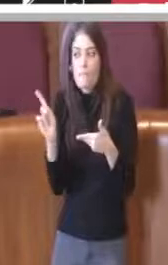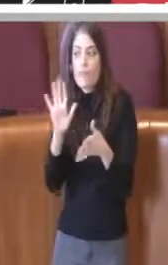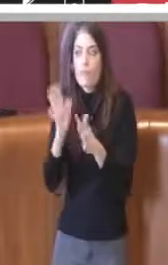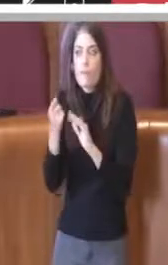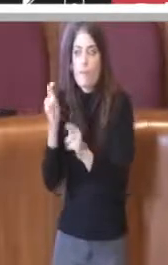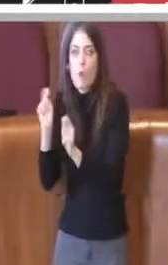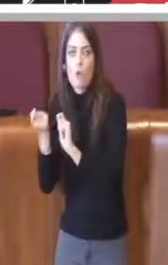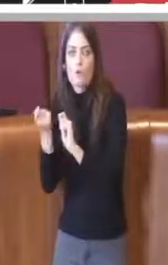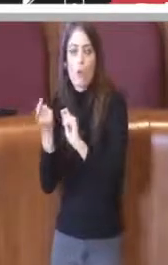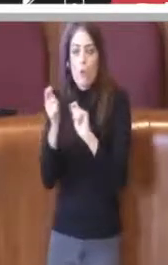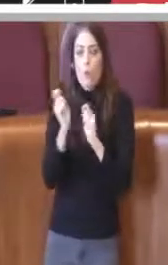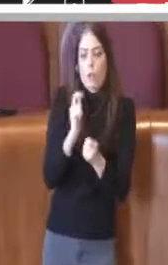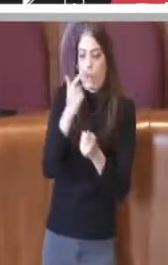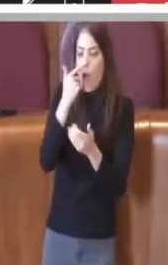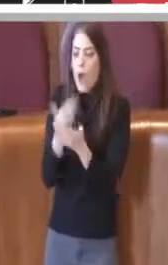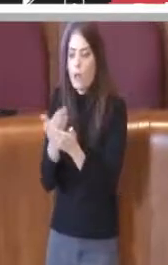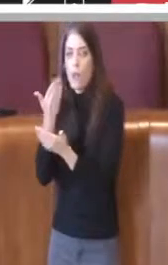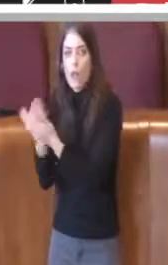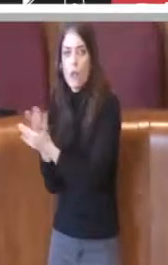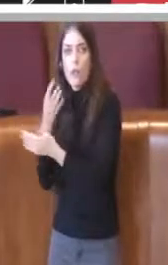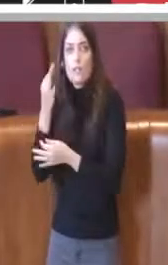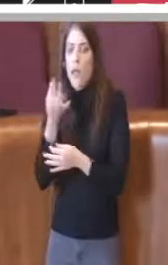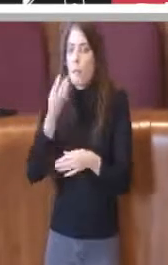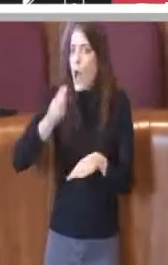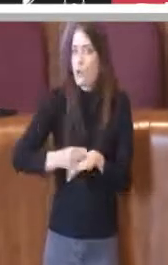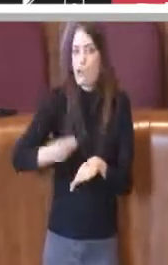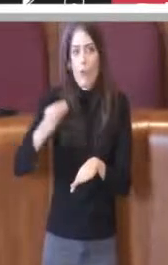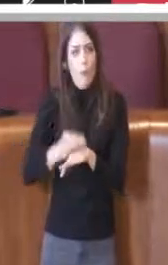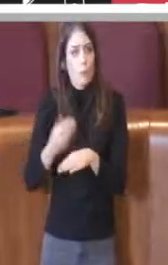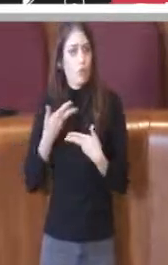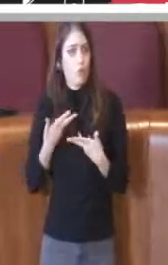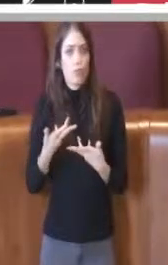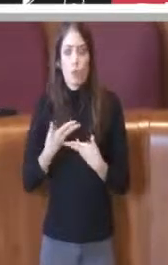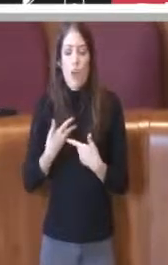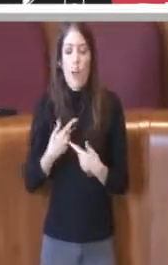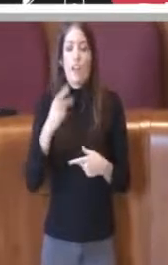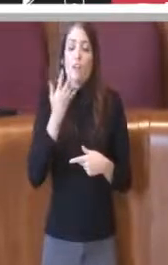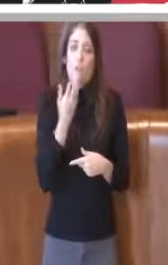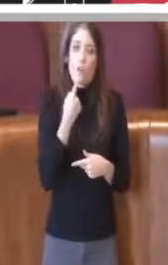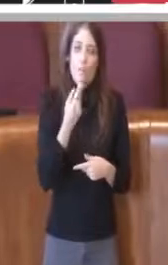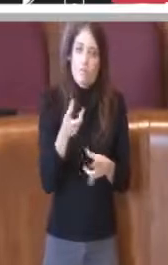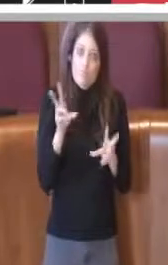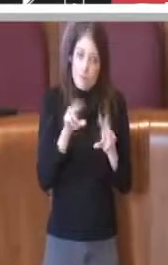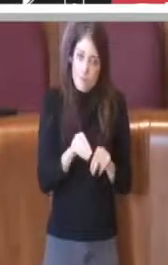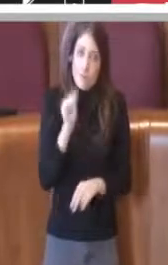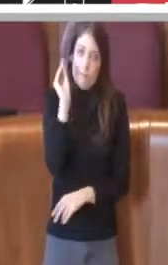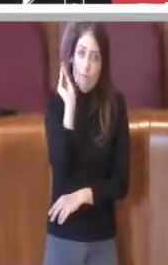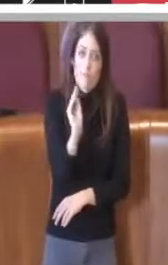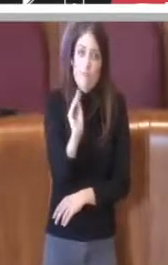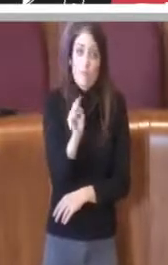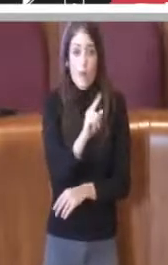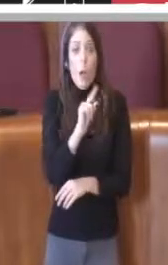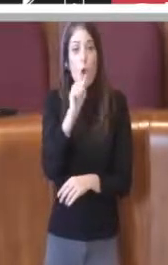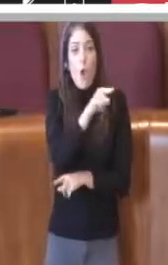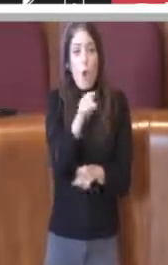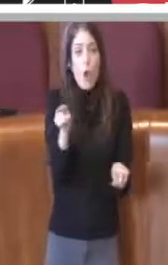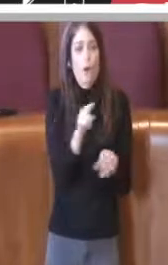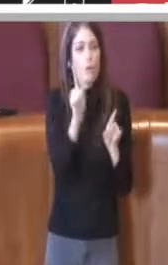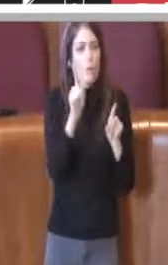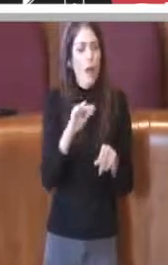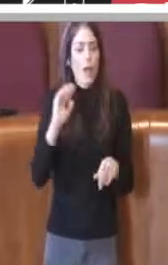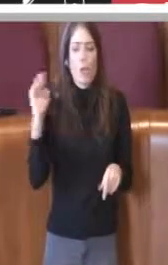viene modificata ed aggiornata ed io l'invito loro come anche tutti gli altri i